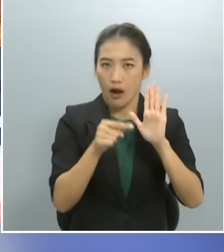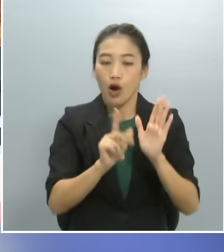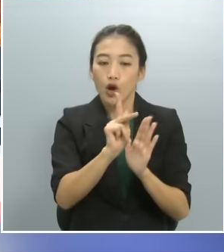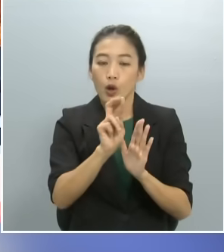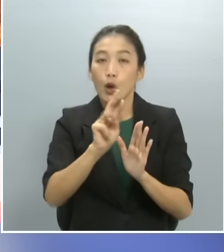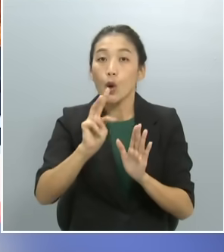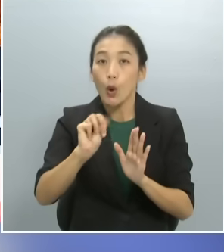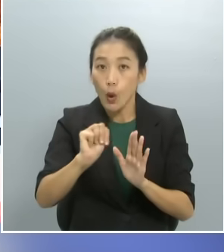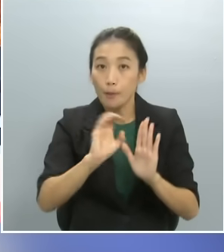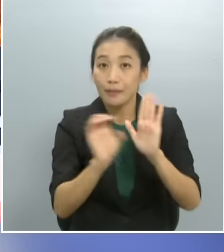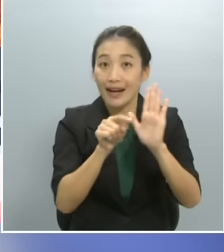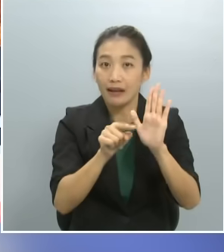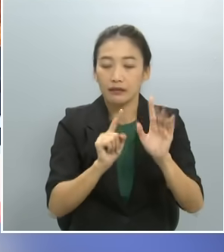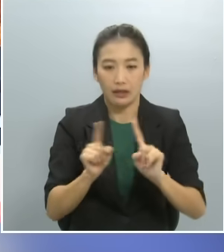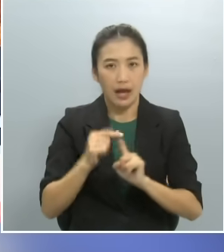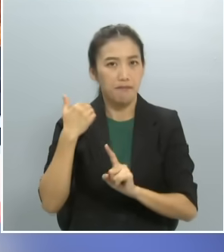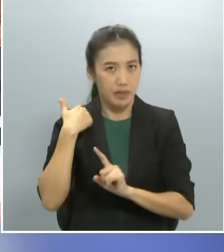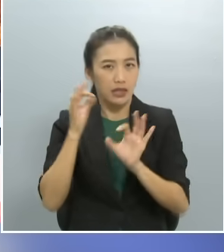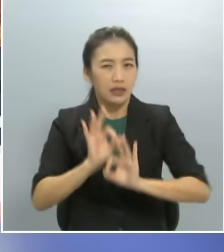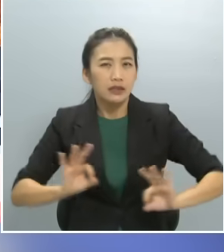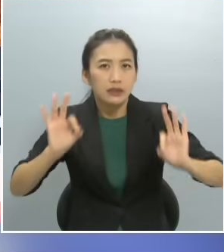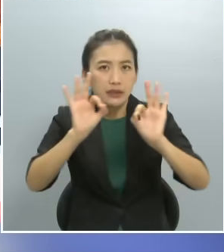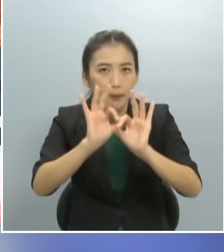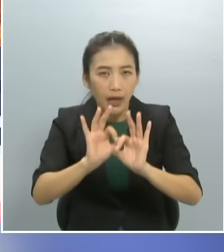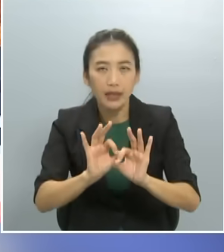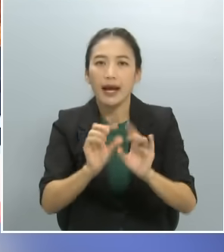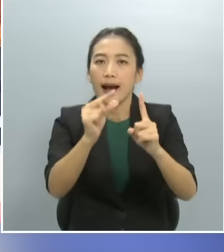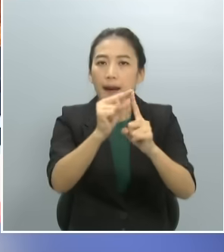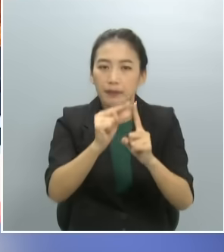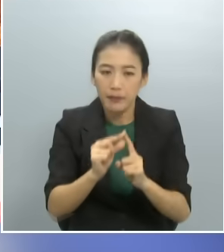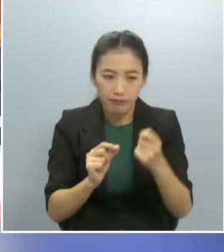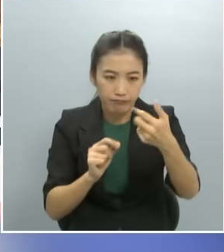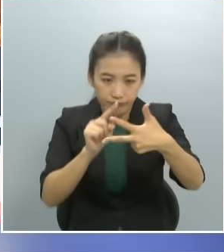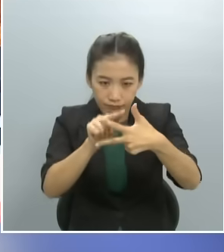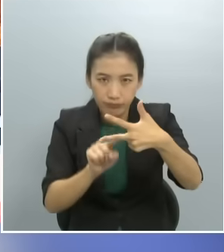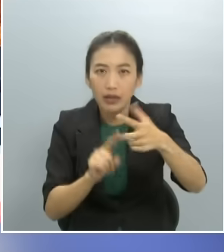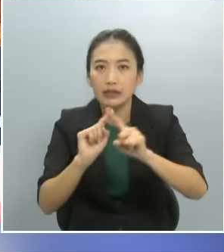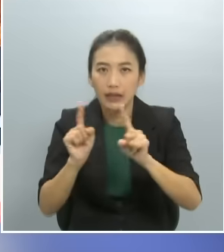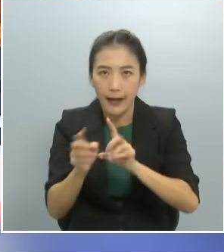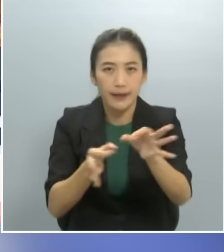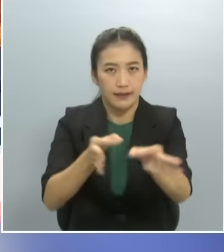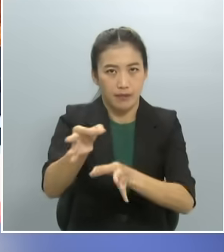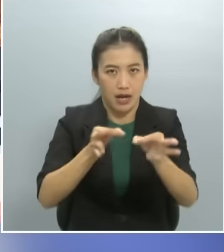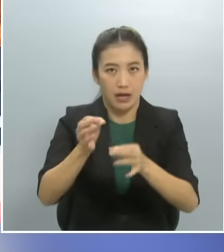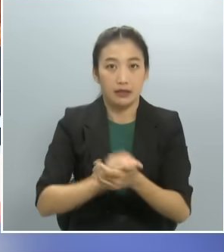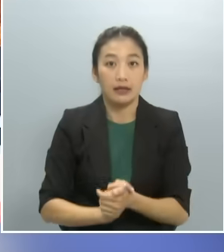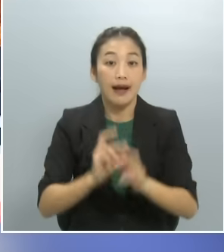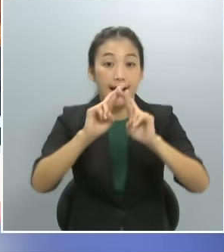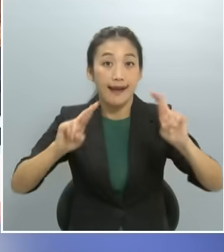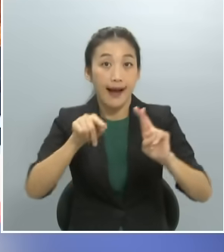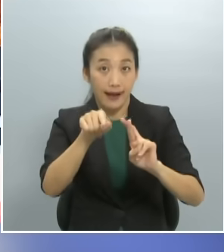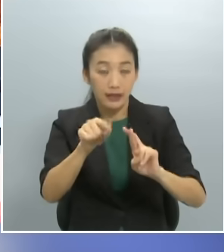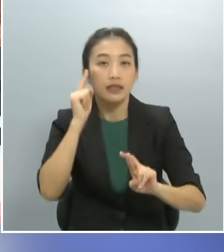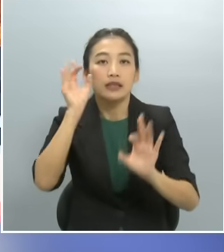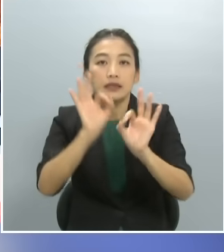ระหว่างลิขสิทธิ์สิทธิบัตรและก็เครื่องหมายการค้าในส่วนของร้านที่เป็นประเด็นอยู่ตอนนี้ได้มีการจดสิทธิบัตรการออกแบบผลิตภัณฑ์